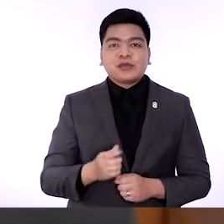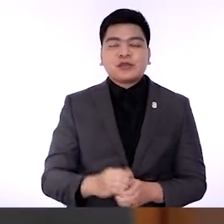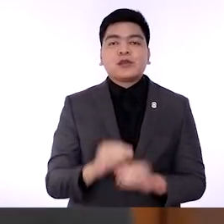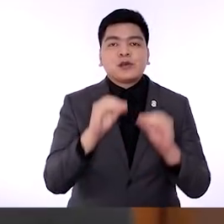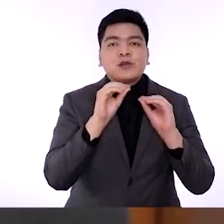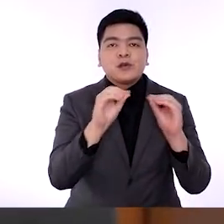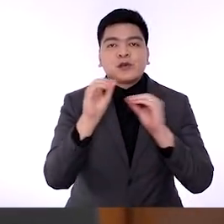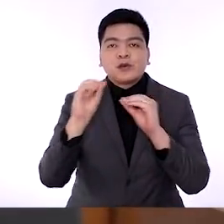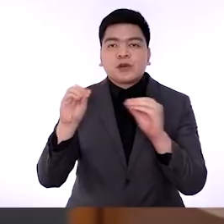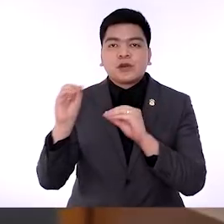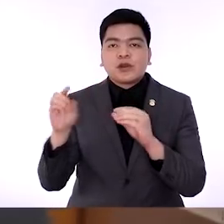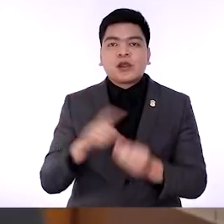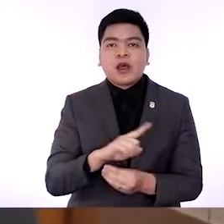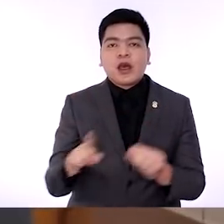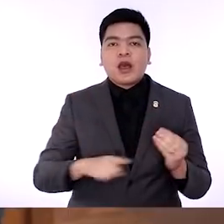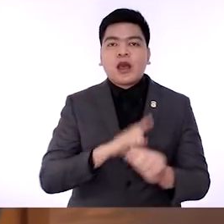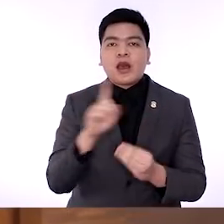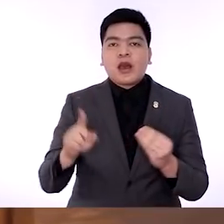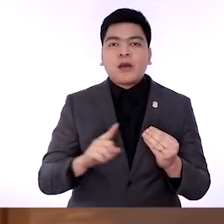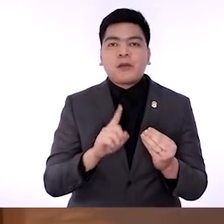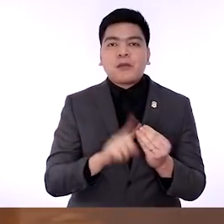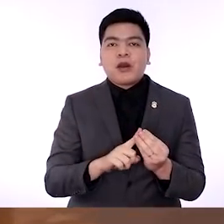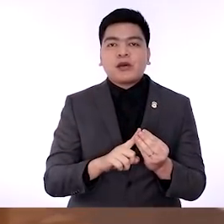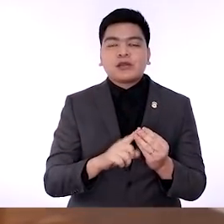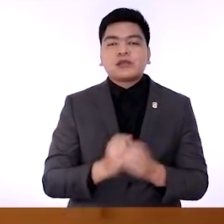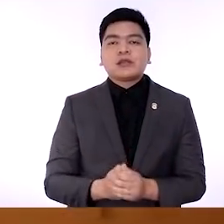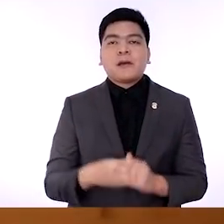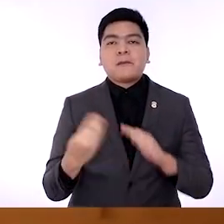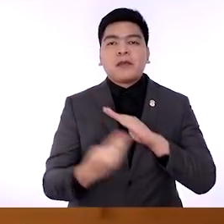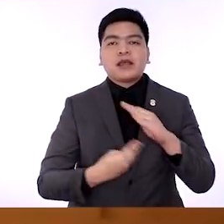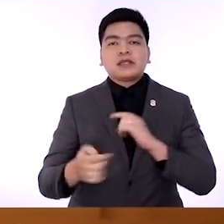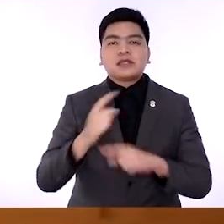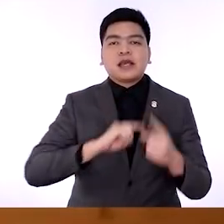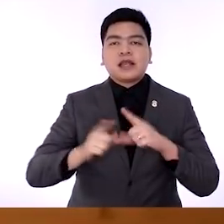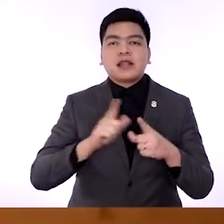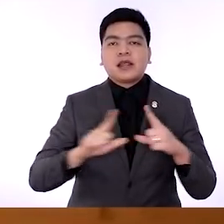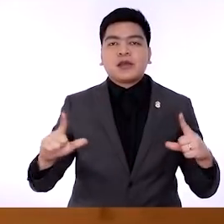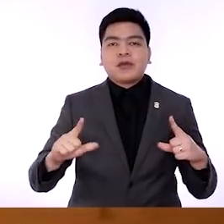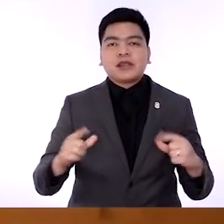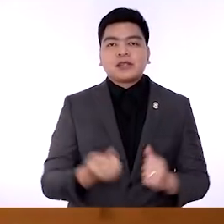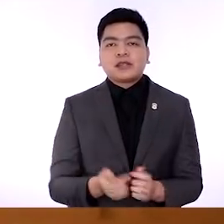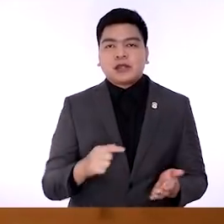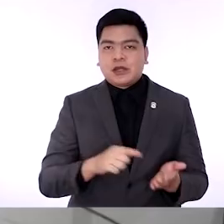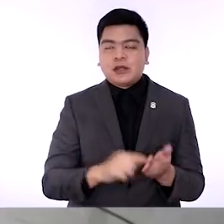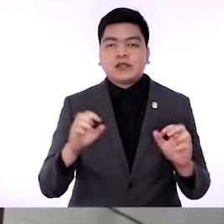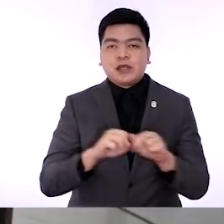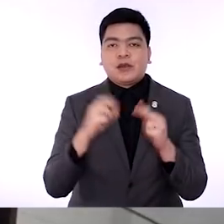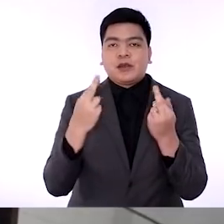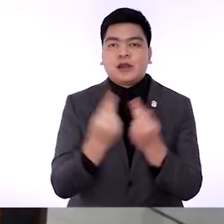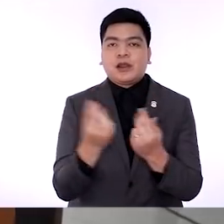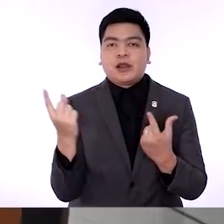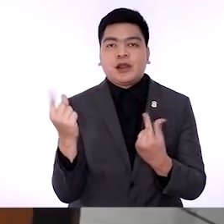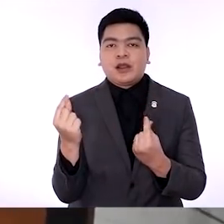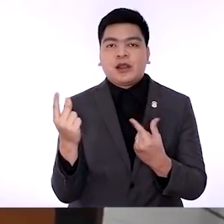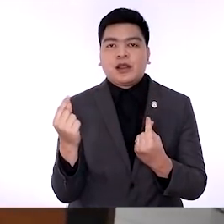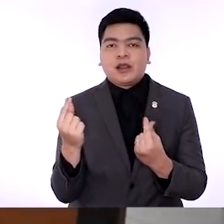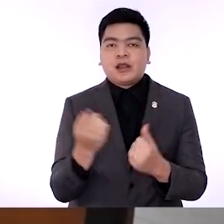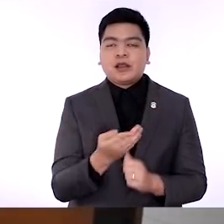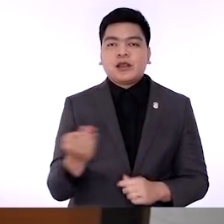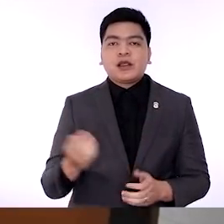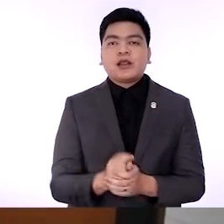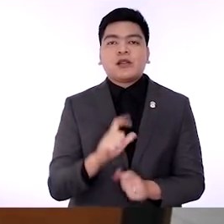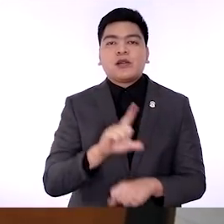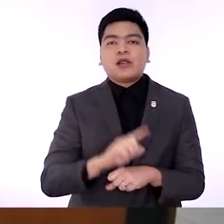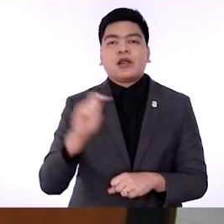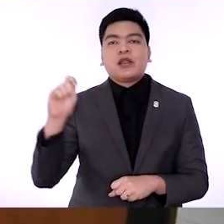kaalaman tungkol sa Basic Sign Language. Sa Basic Sign Language Seminar na isinagawa sa lokal ng Talafas,